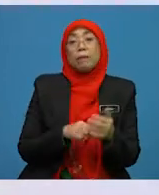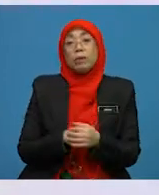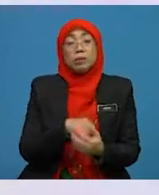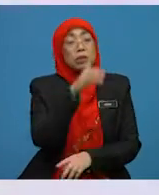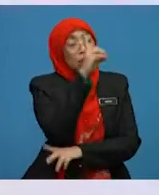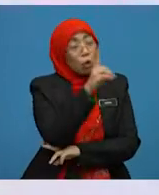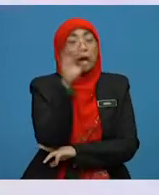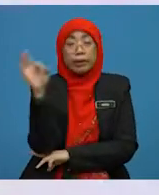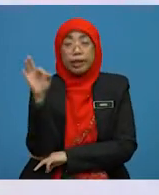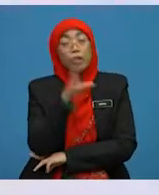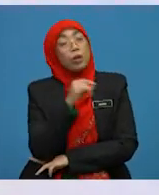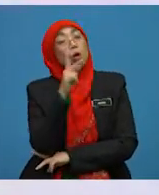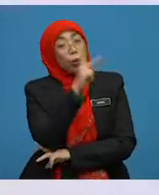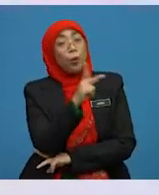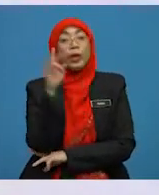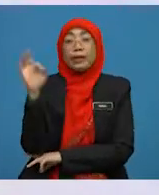konotasi.